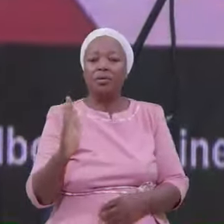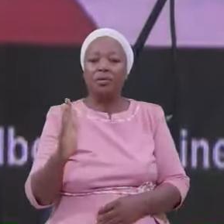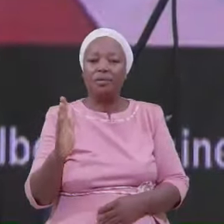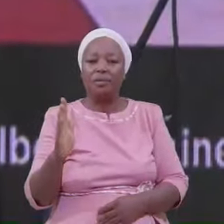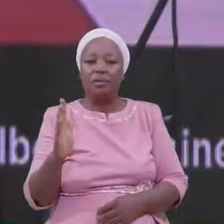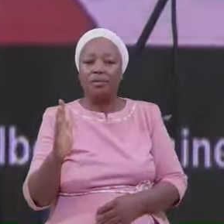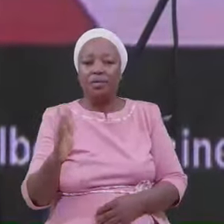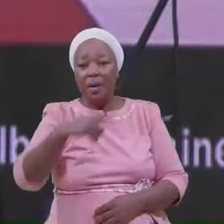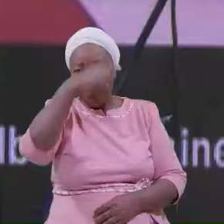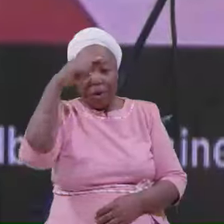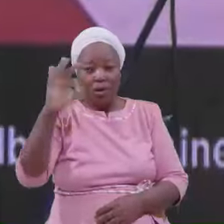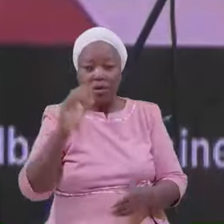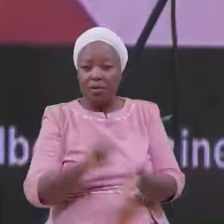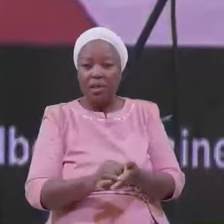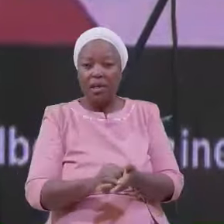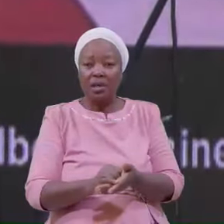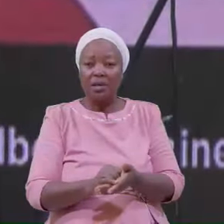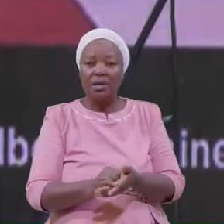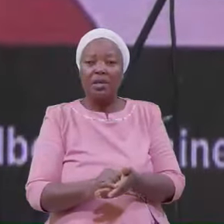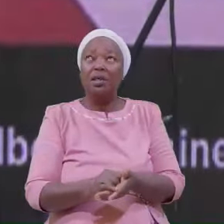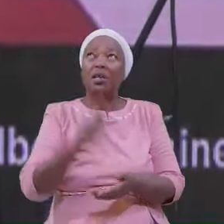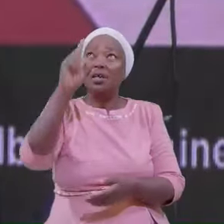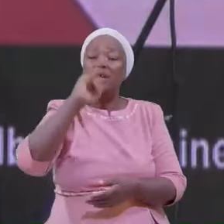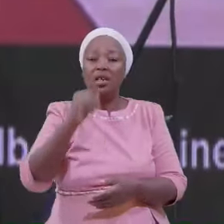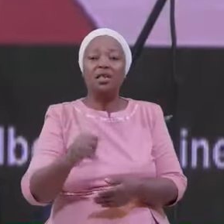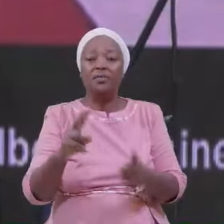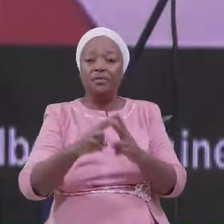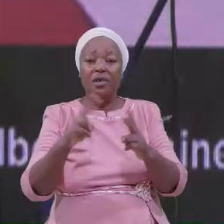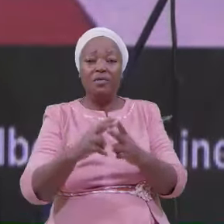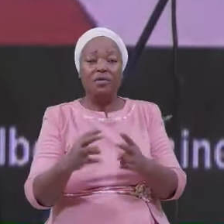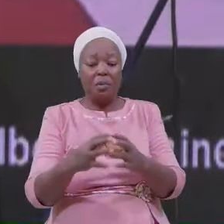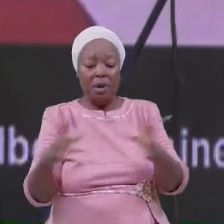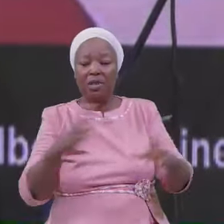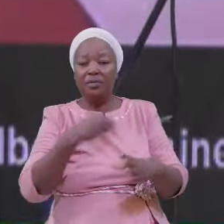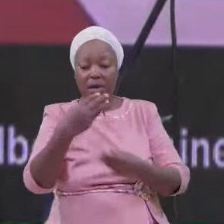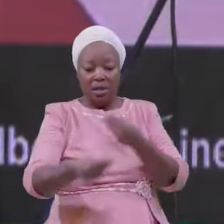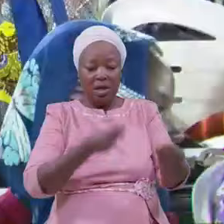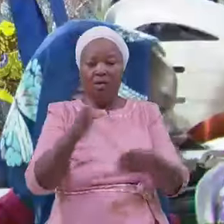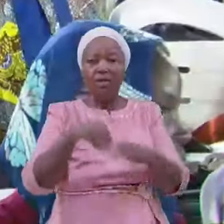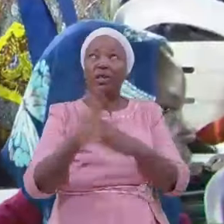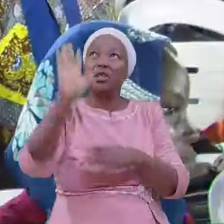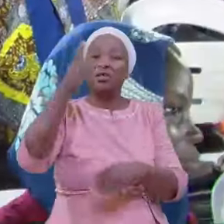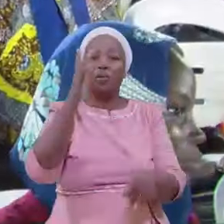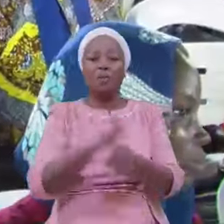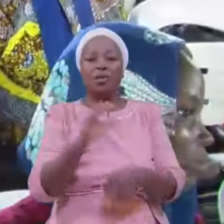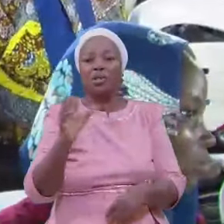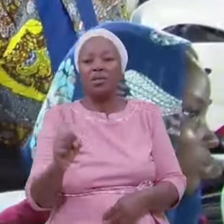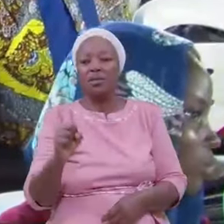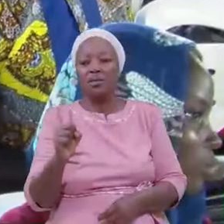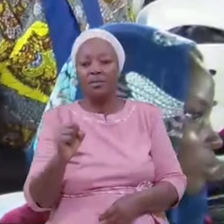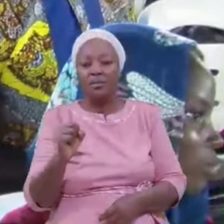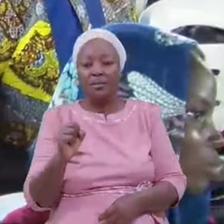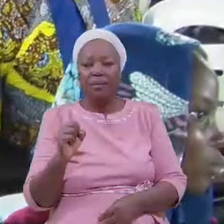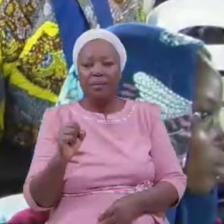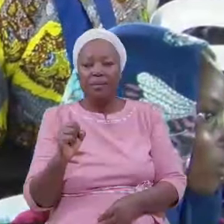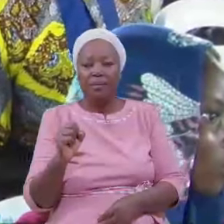of that, is generous in His promises. Dahil doon, ang Diyos ay bukas loob sa kanyang mga